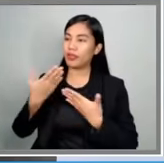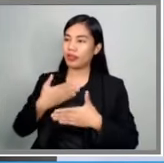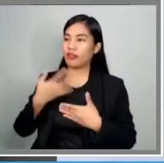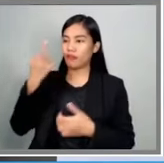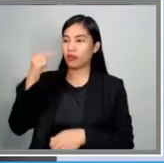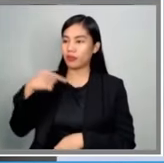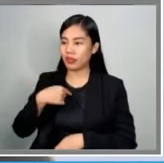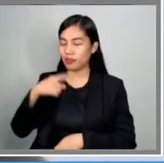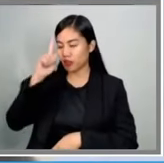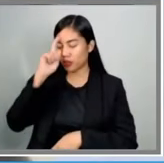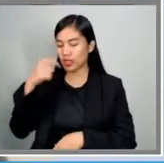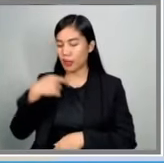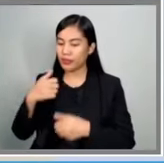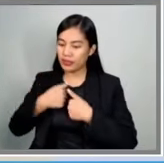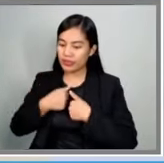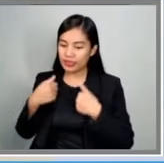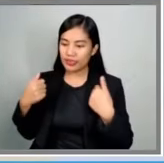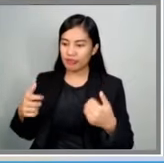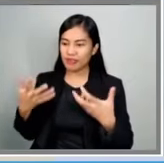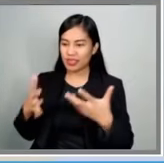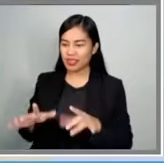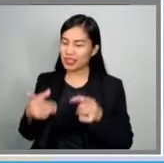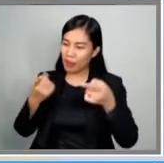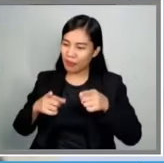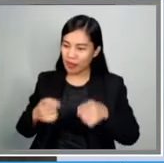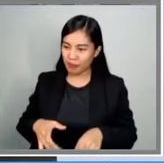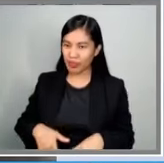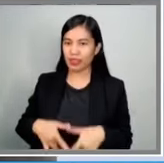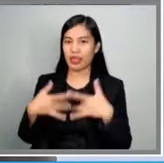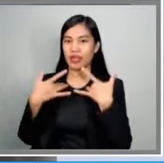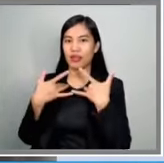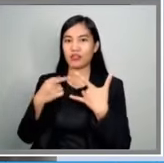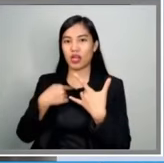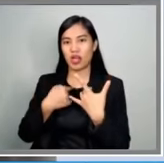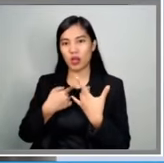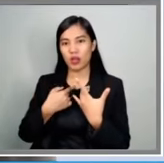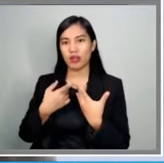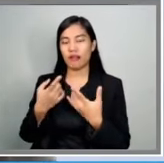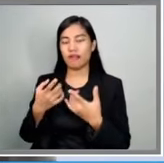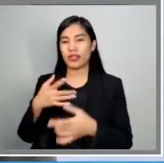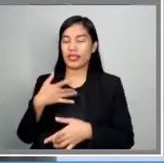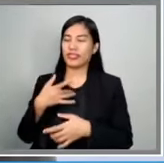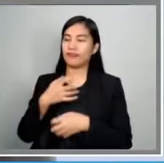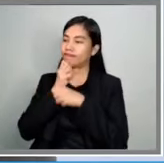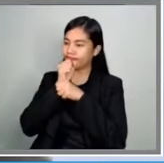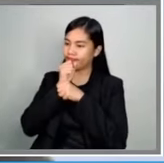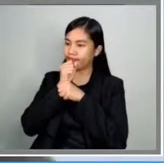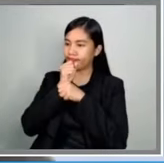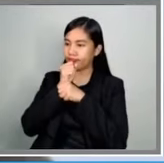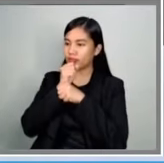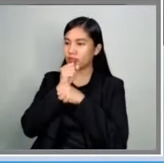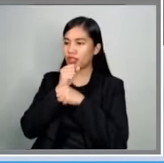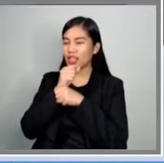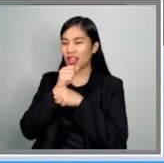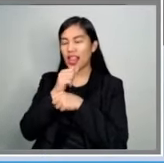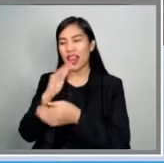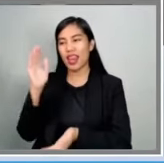after nung mga nangyari parang nag close up ako. Ayoko na kasing less talk, less mistake, 'di ba?